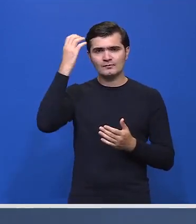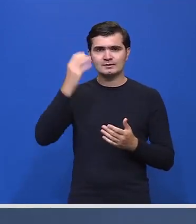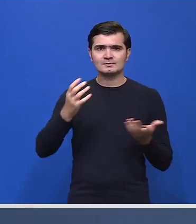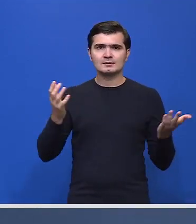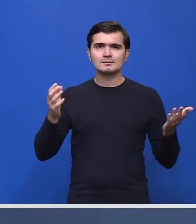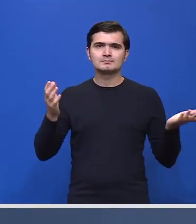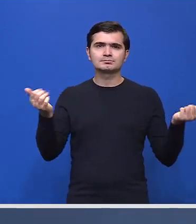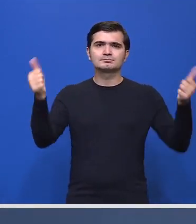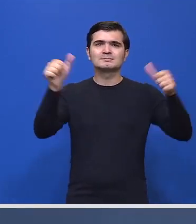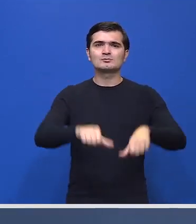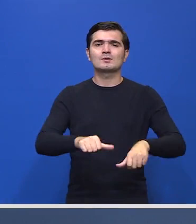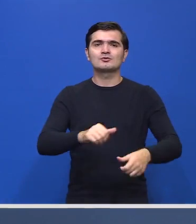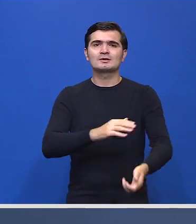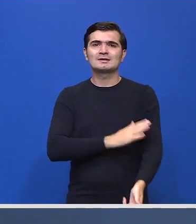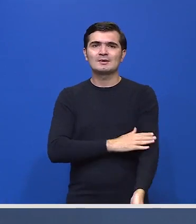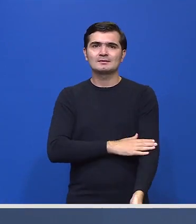continuă.